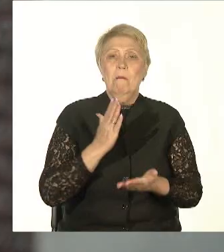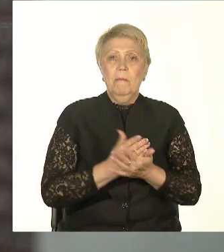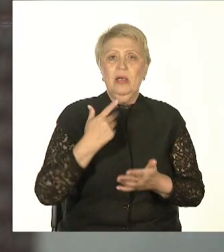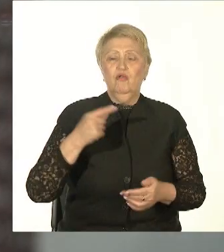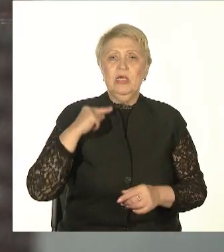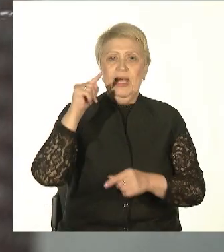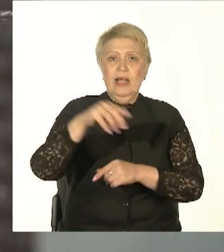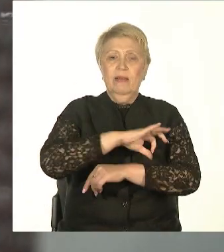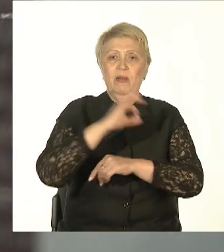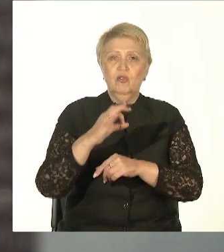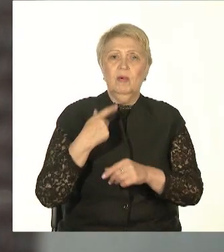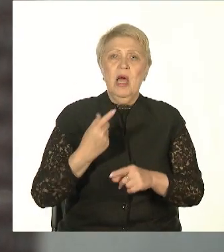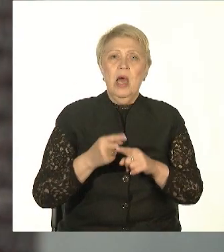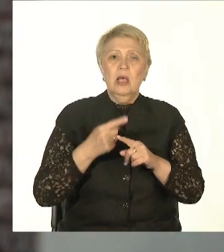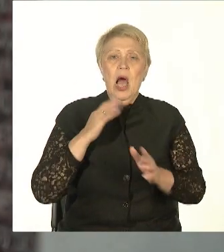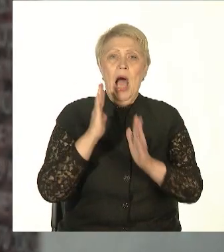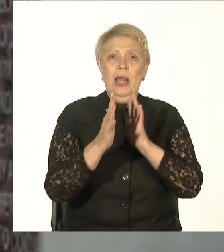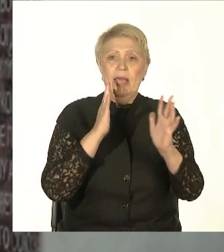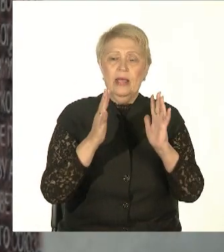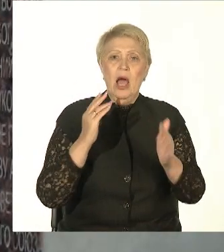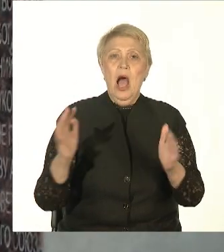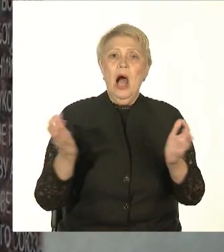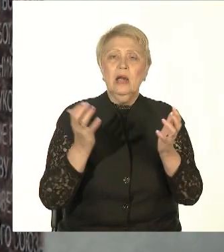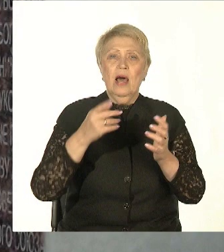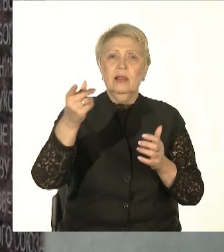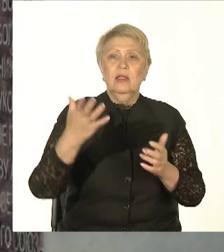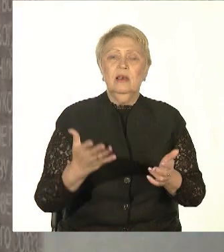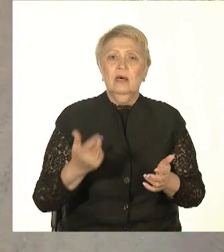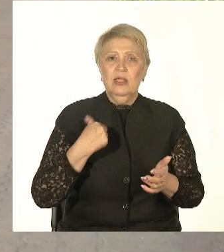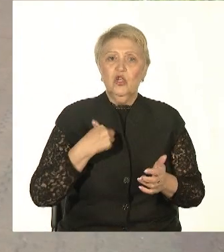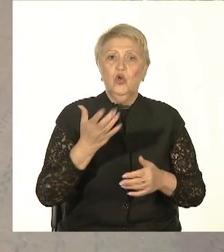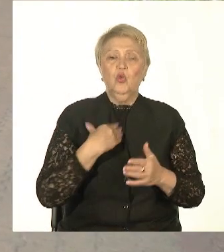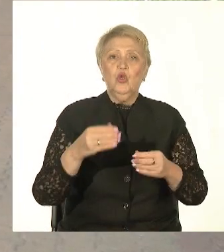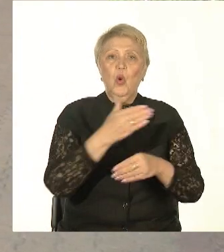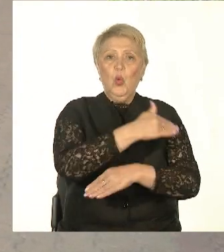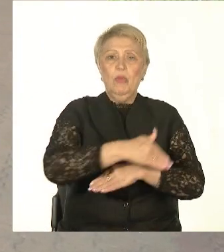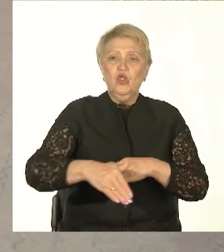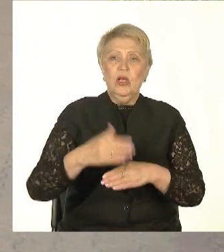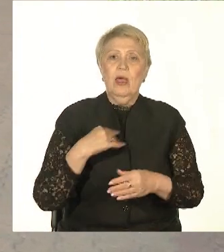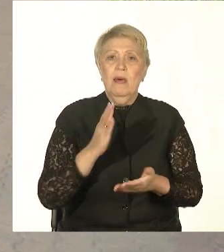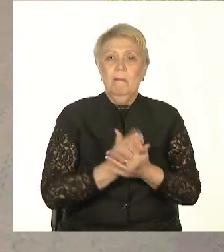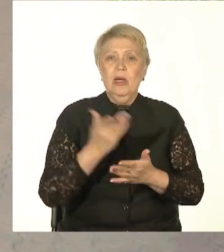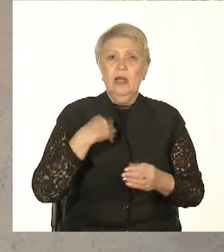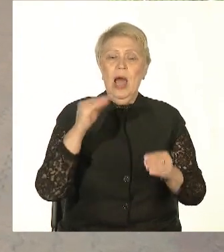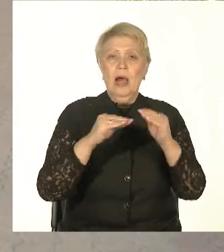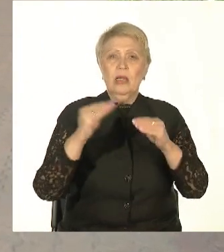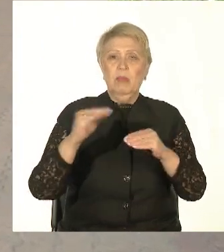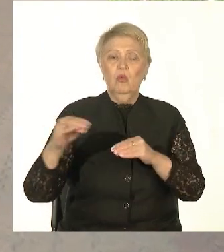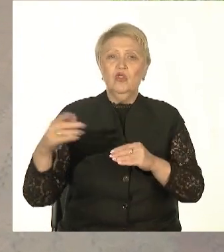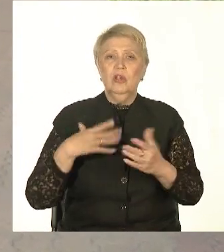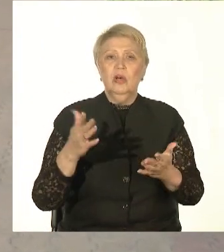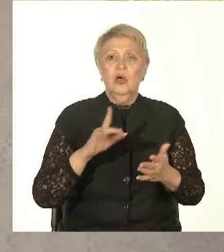Востоке. Аллея истории охраны дальневосточных рубежей состоит из 4 блоков. Они расположены таким образом, чтобы последовательно